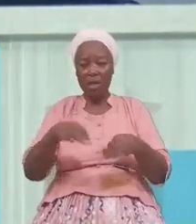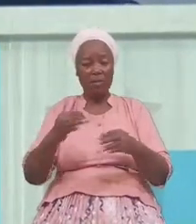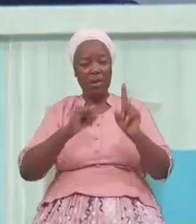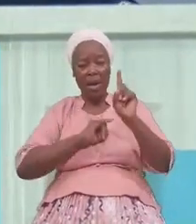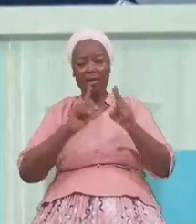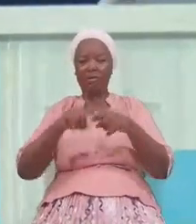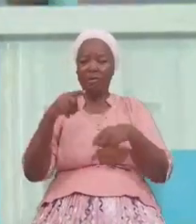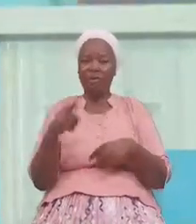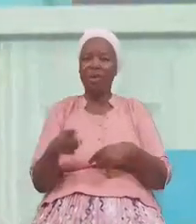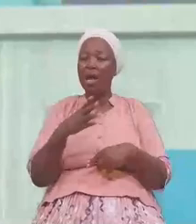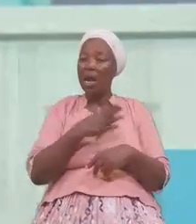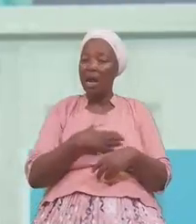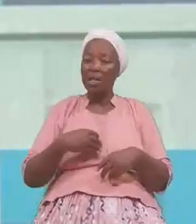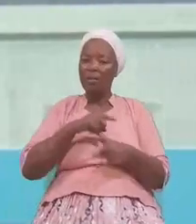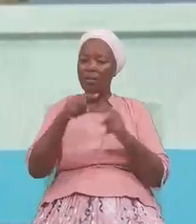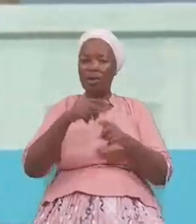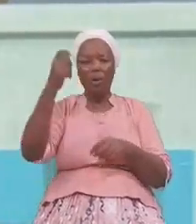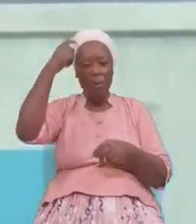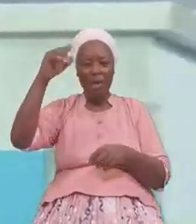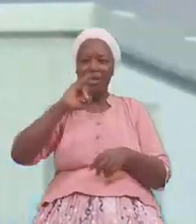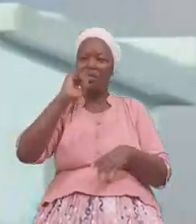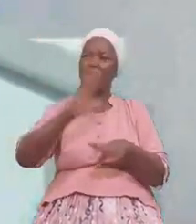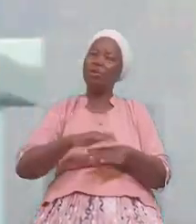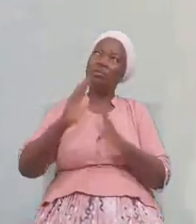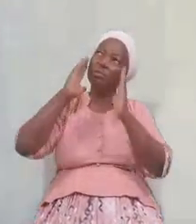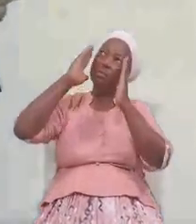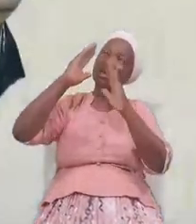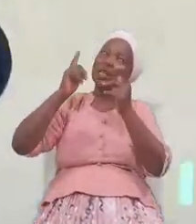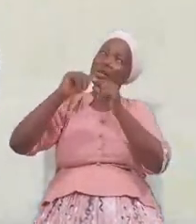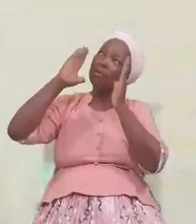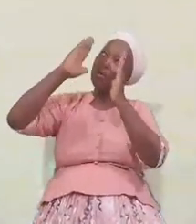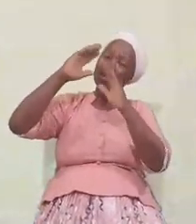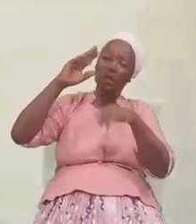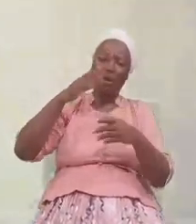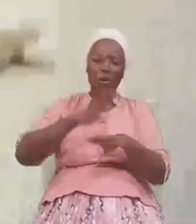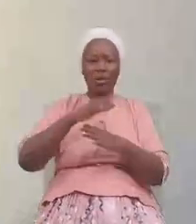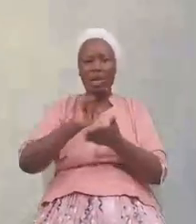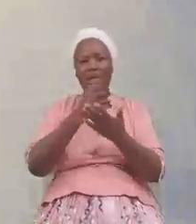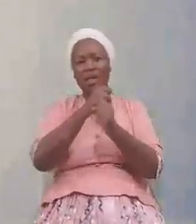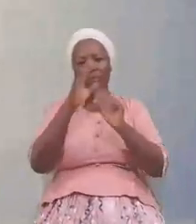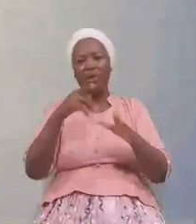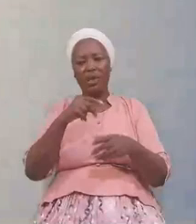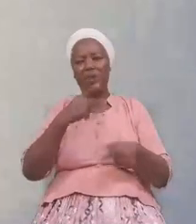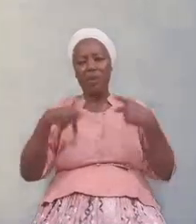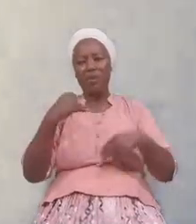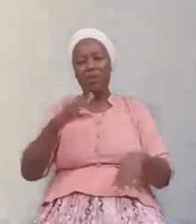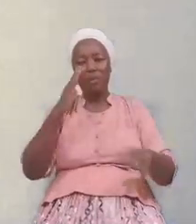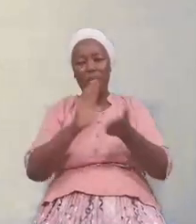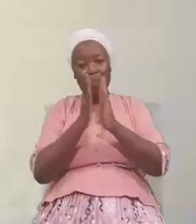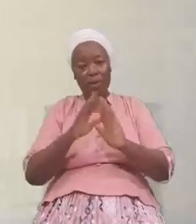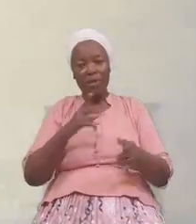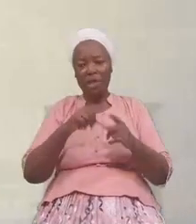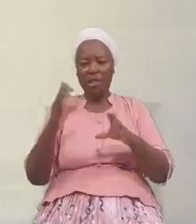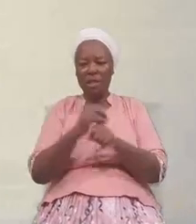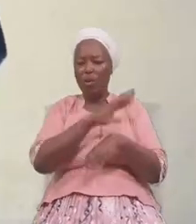Et quand ta pensée est sur lui, le sauveur, le prince de la paix, il va ôter la confusion, il